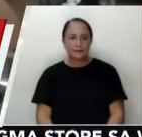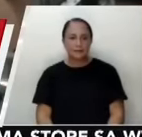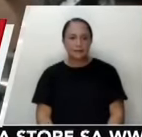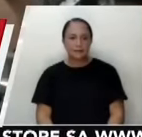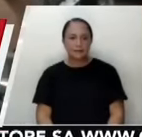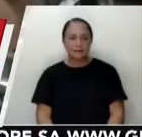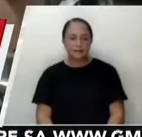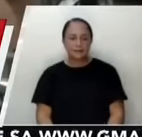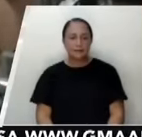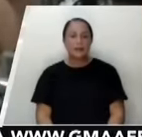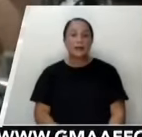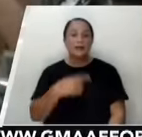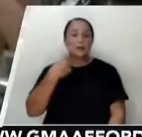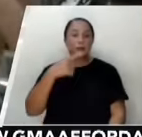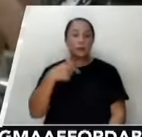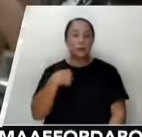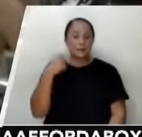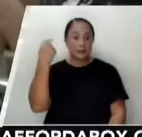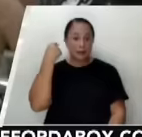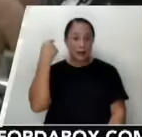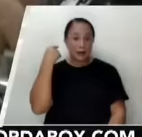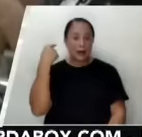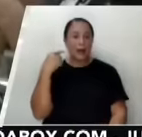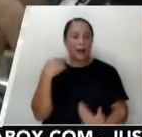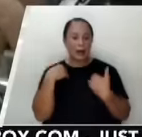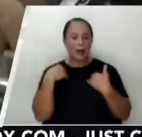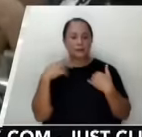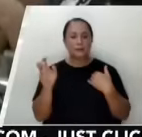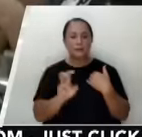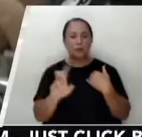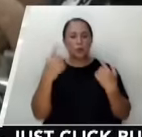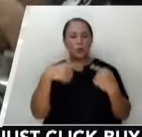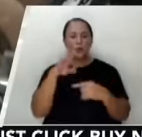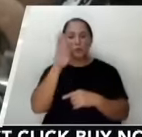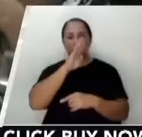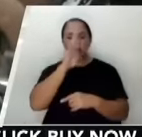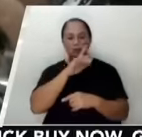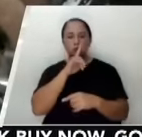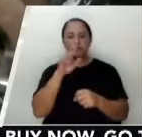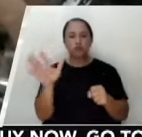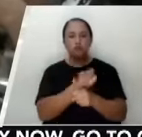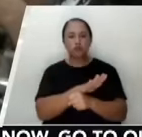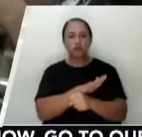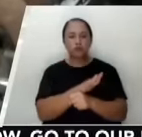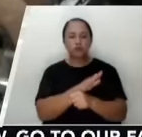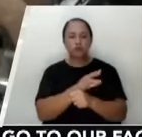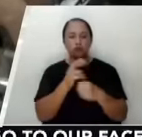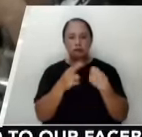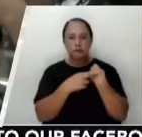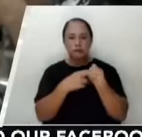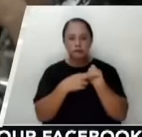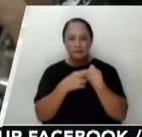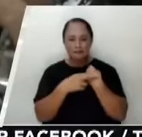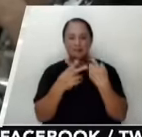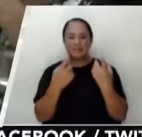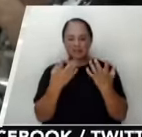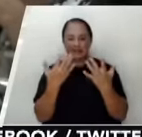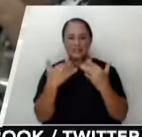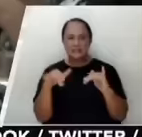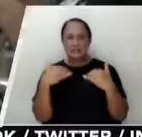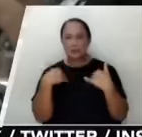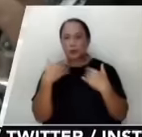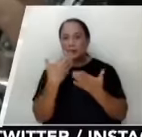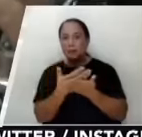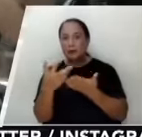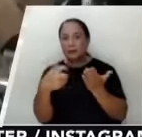Atom, itong mga nasa likod ko, ito po yung mga biyaheng pa Bicol. Bagaman fully book na yung ilang bus line dito, marami pa namang mabibiling ticket dito